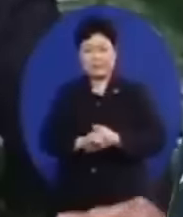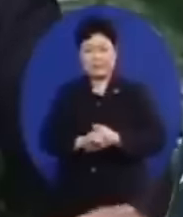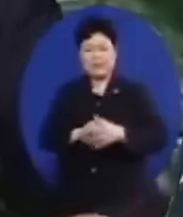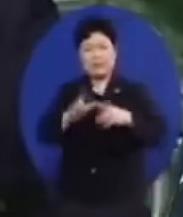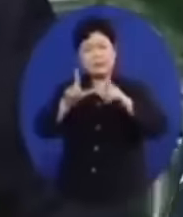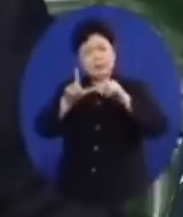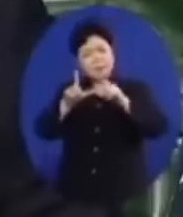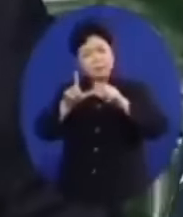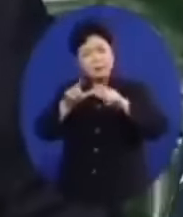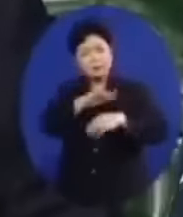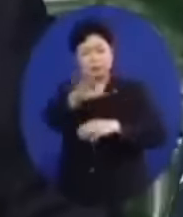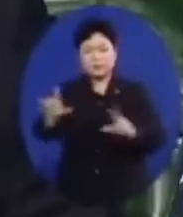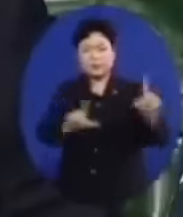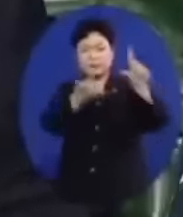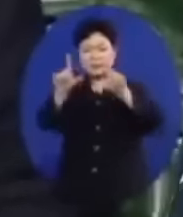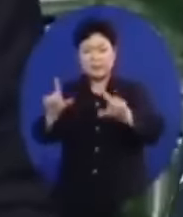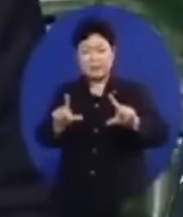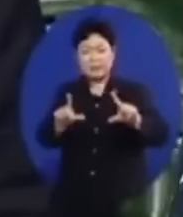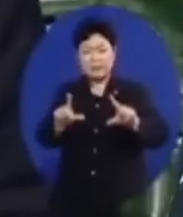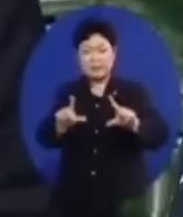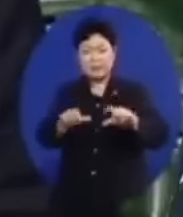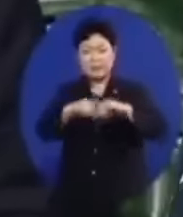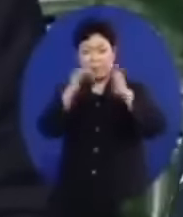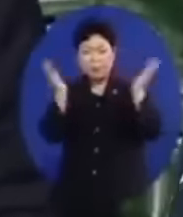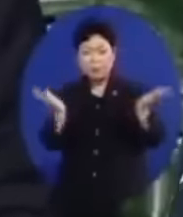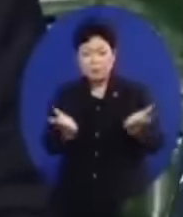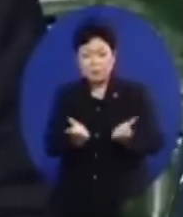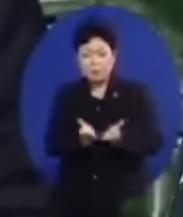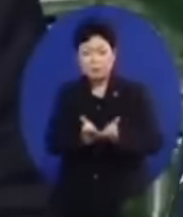전반적으로 우리 인생을 사는 것하고 구체적인